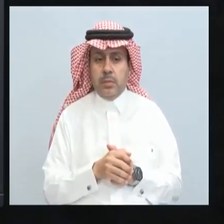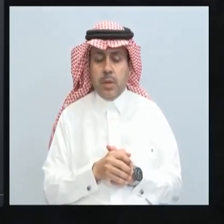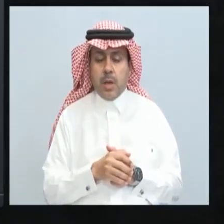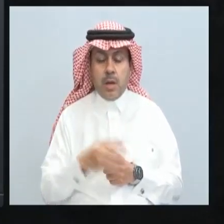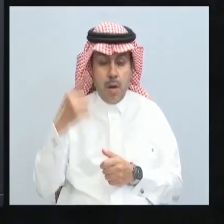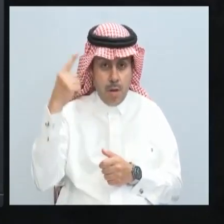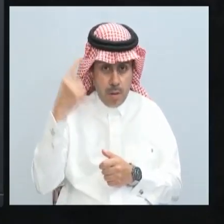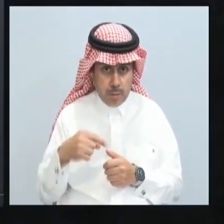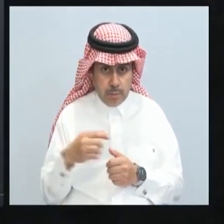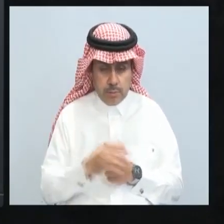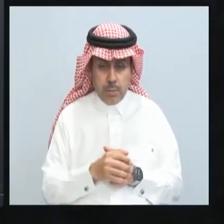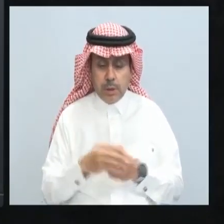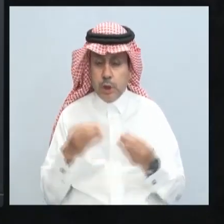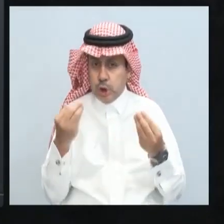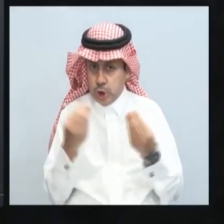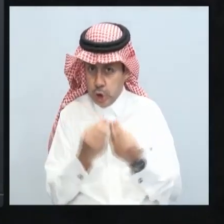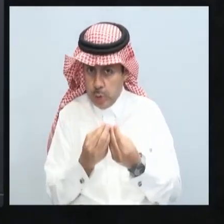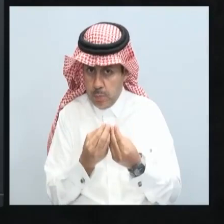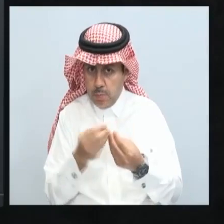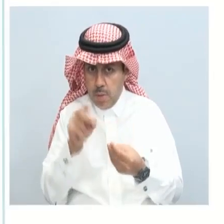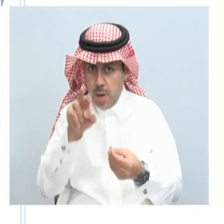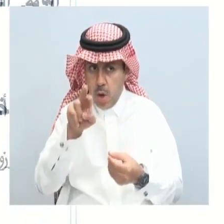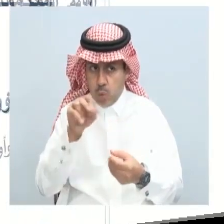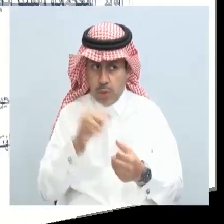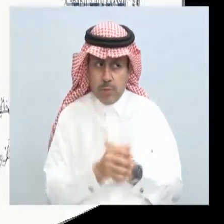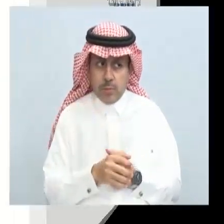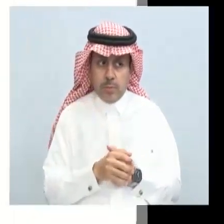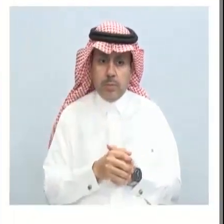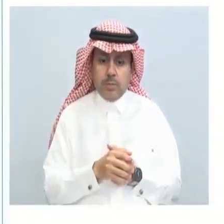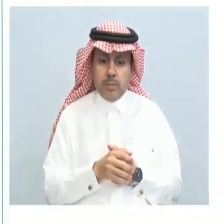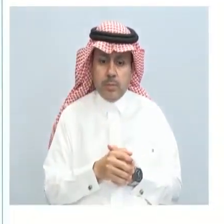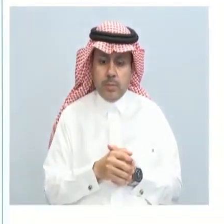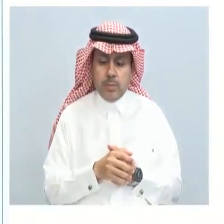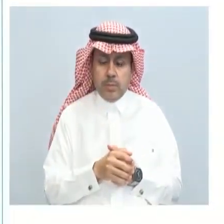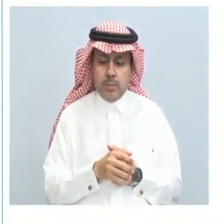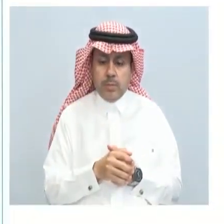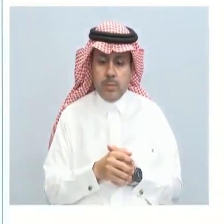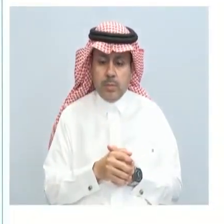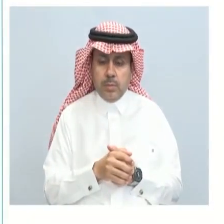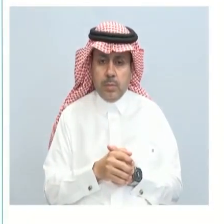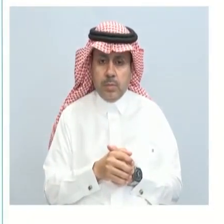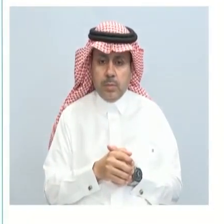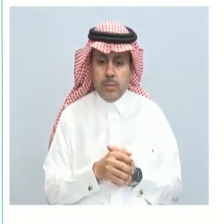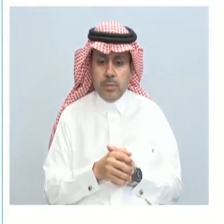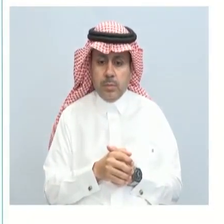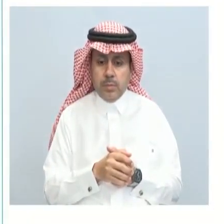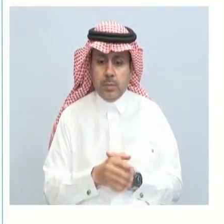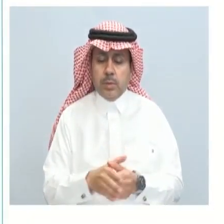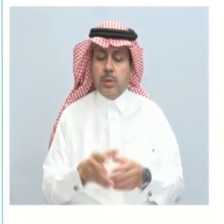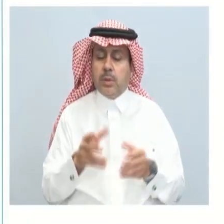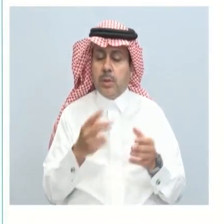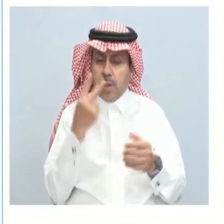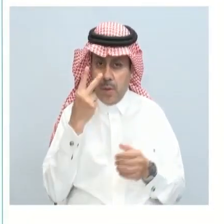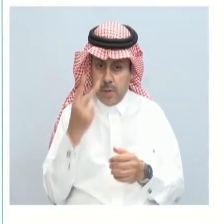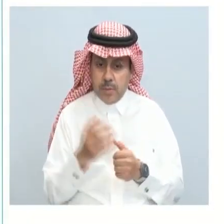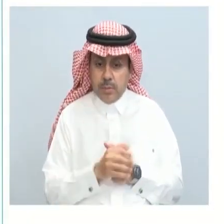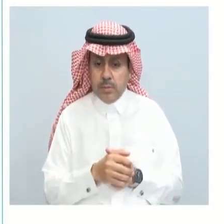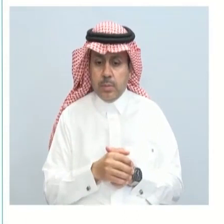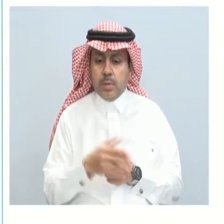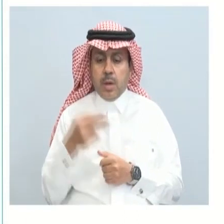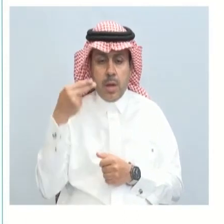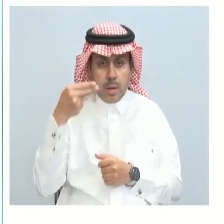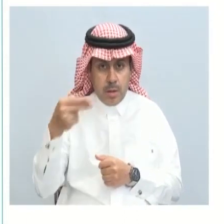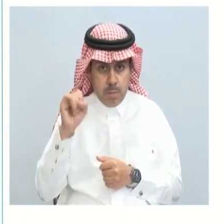المحرم هو الجمع بين الاختين كما هو صريح القران ايضا ناتي الى النوع الثاني